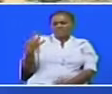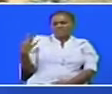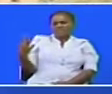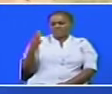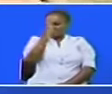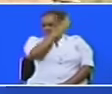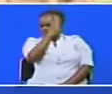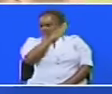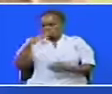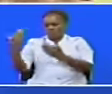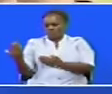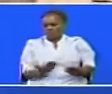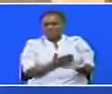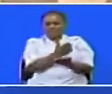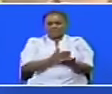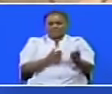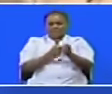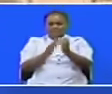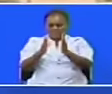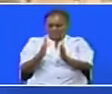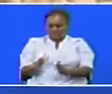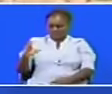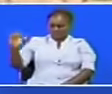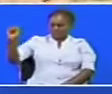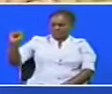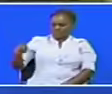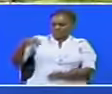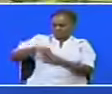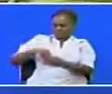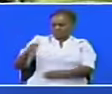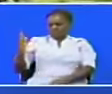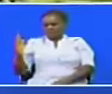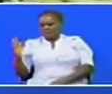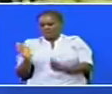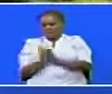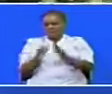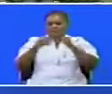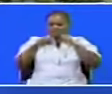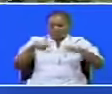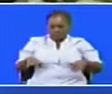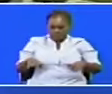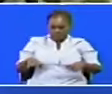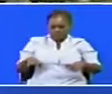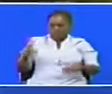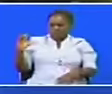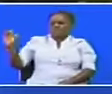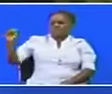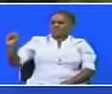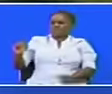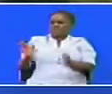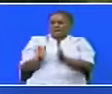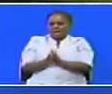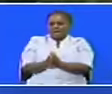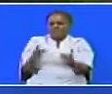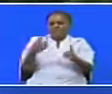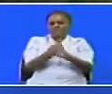Leo na kup kela na baad Ya maw waki moo wazir wa usal wa ndani Joseph mka isi na wazir wa ugatu mwangi kiuno na Vio